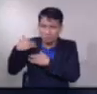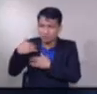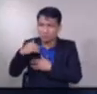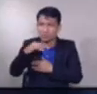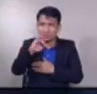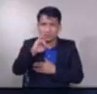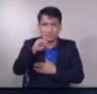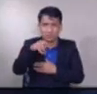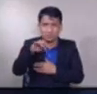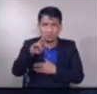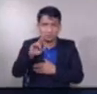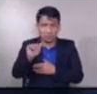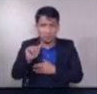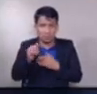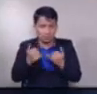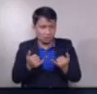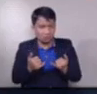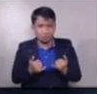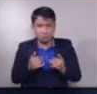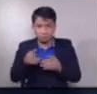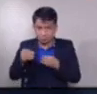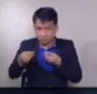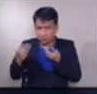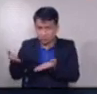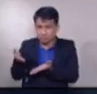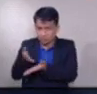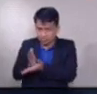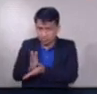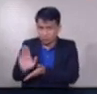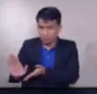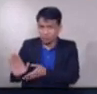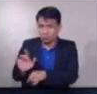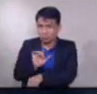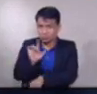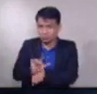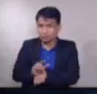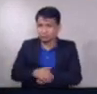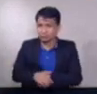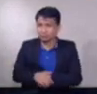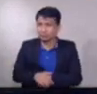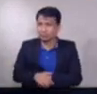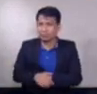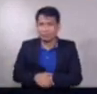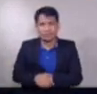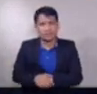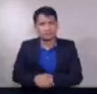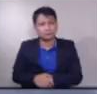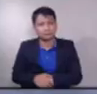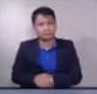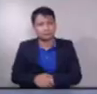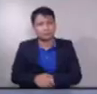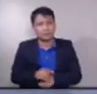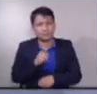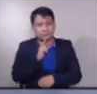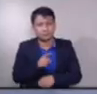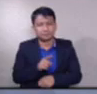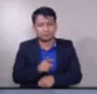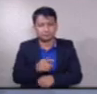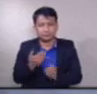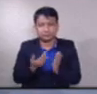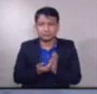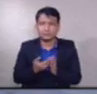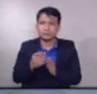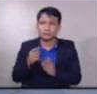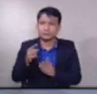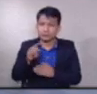di ba, binibigyan na yan ng karapatan. Sa inyo na yan, hindi ka pa contento ron. Magandang tanong yan. Say for example, sa